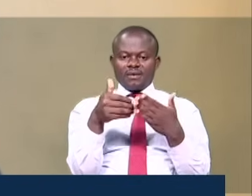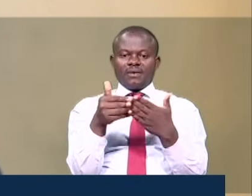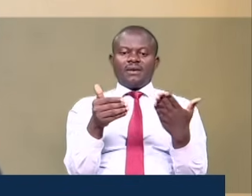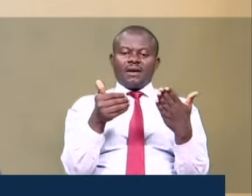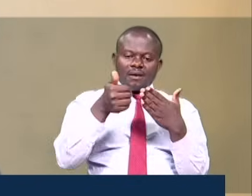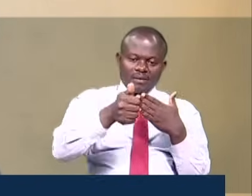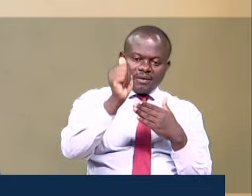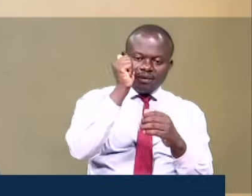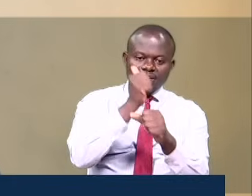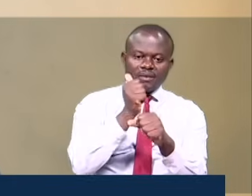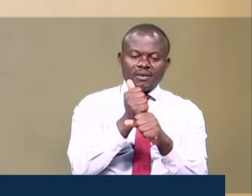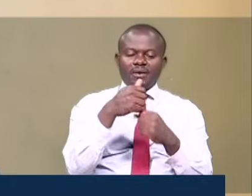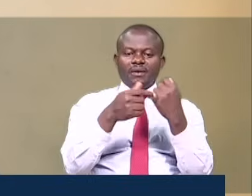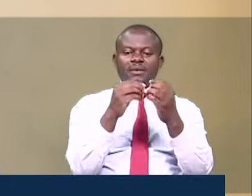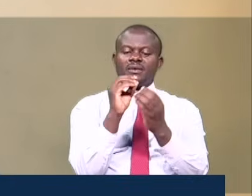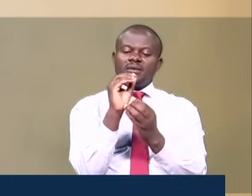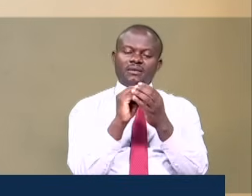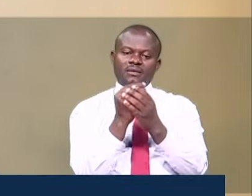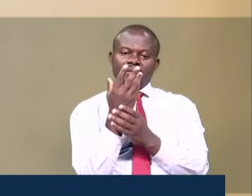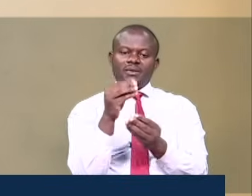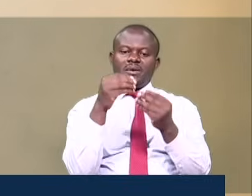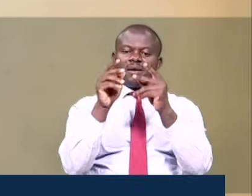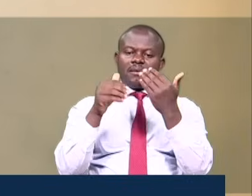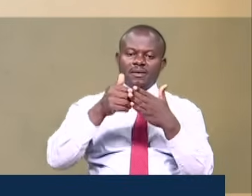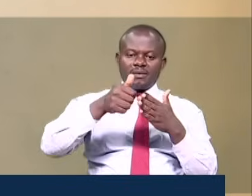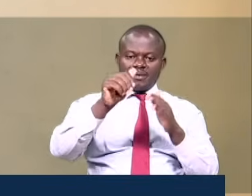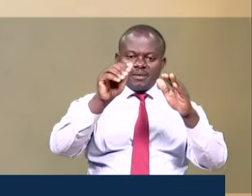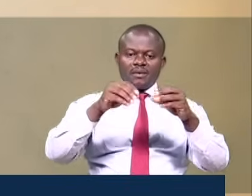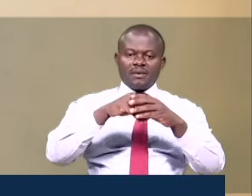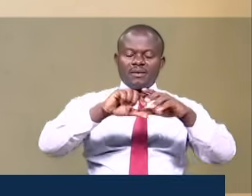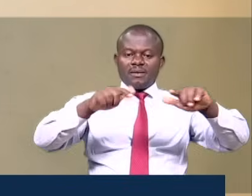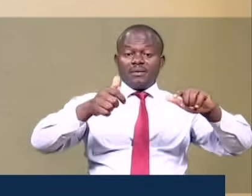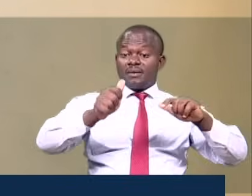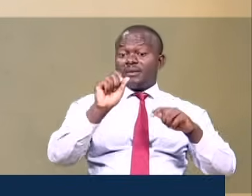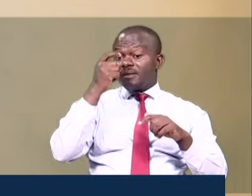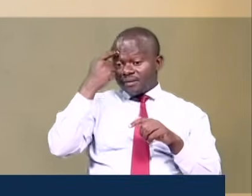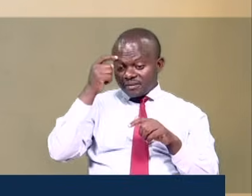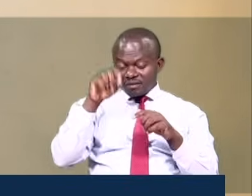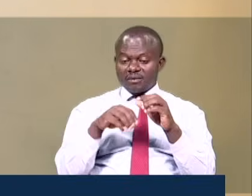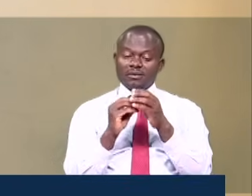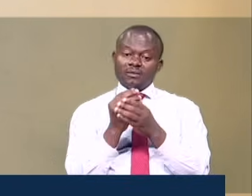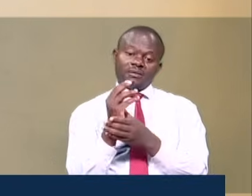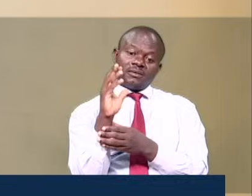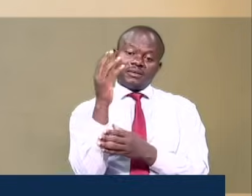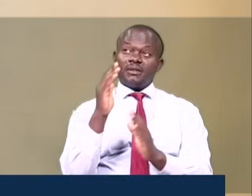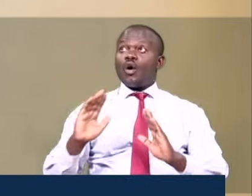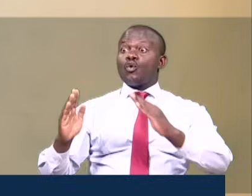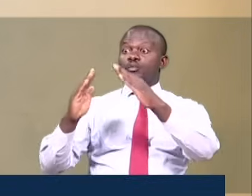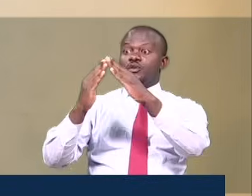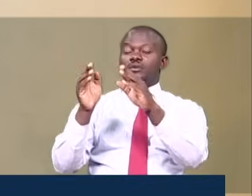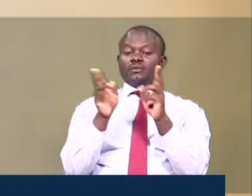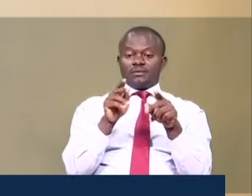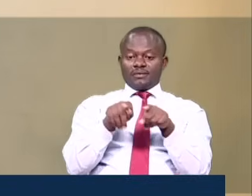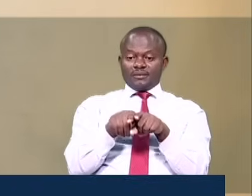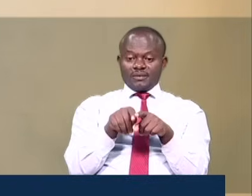ubikora akuruza pepiniyeri ibiti bihabwa abaturage babiterere mu mirima yabo. Yego, leta nayo ishobora gutera ibiti ku misozi miremire nk'uko isanzwe ibikora,